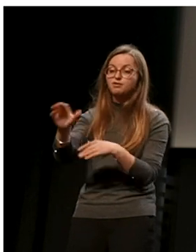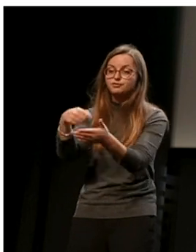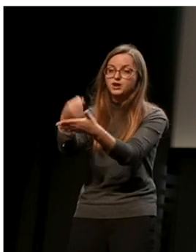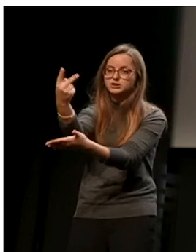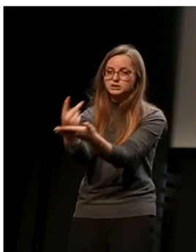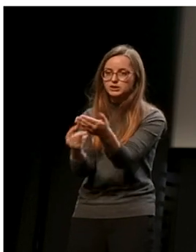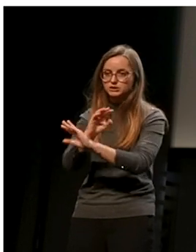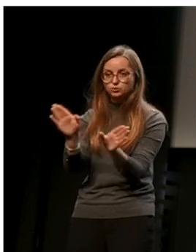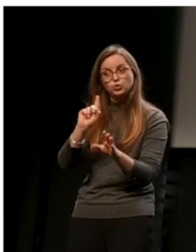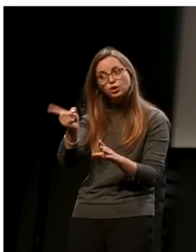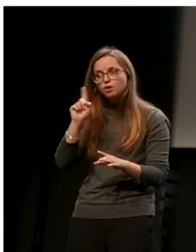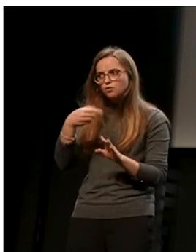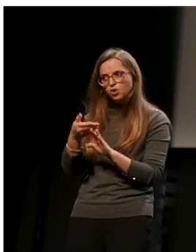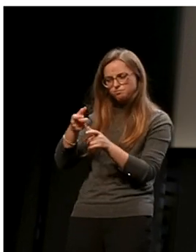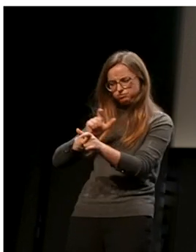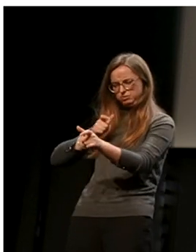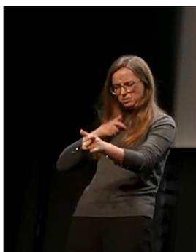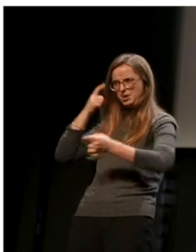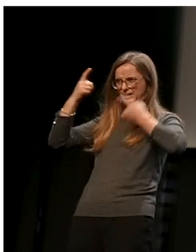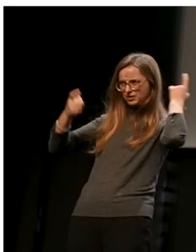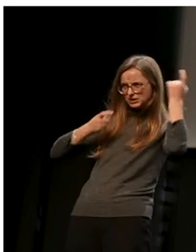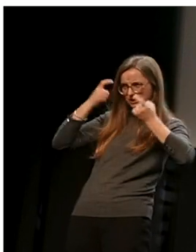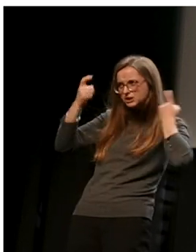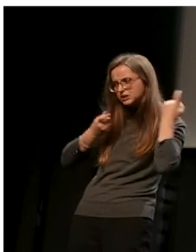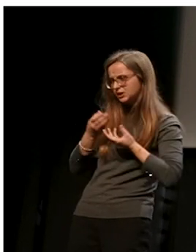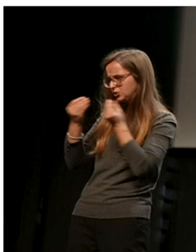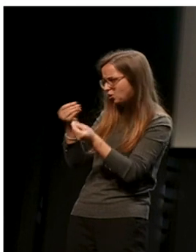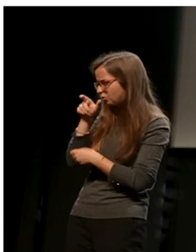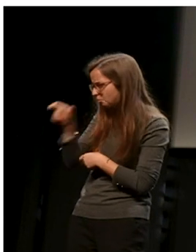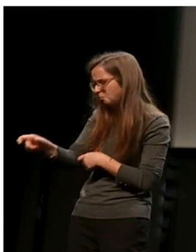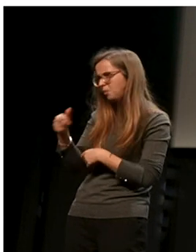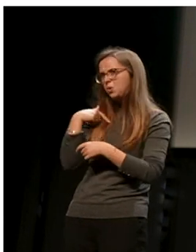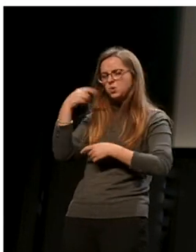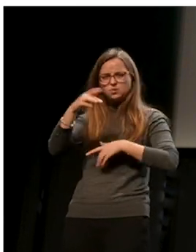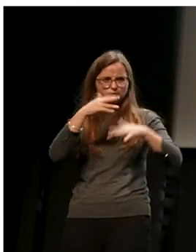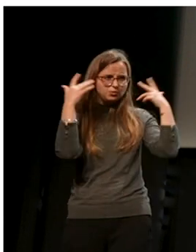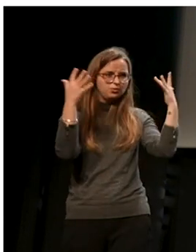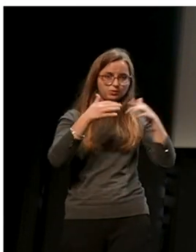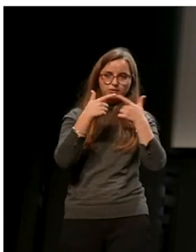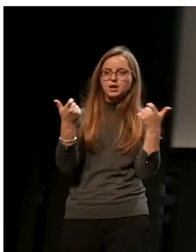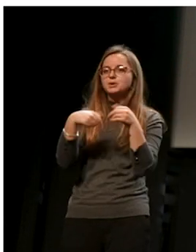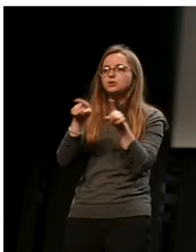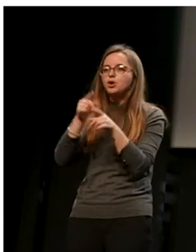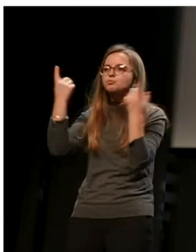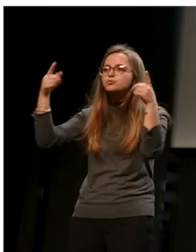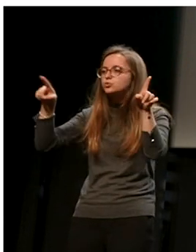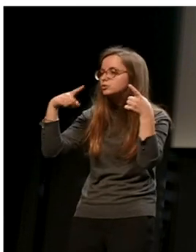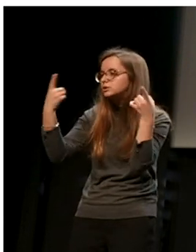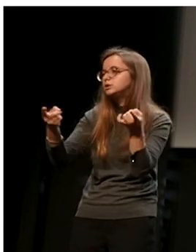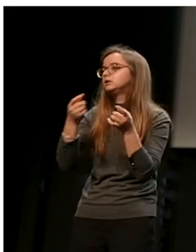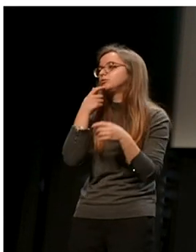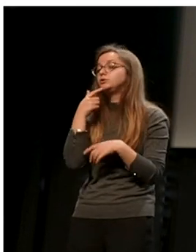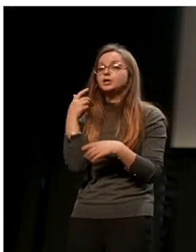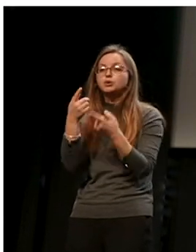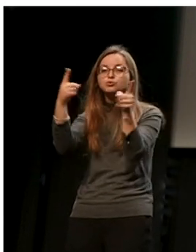les croquis, tous les ratés, des fois, toutes les pistes qu'on a évitées pour, mais c'est dans n'importe quel art, hein, dans la musique, c'est pas le, la chanson finale, des fois, on met un an